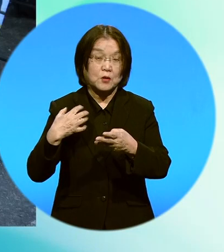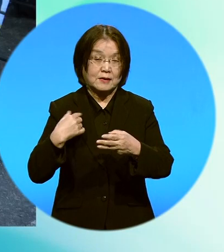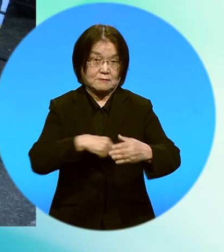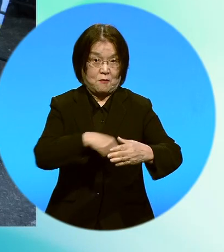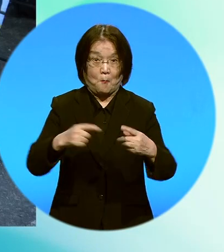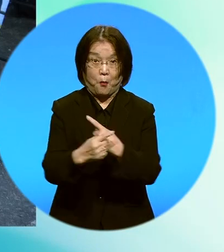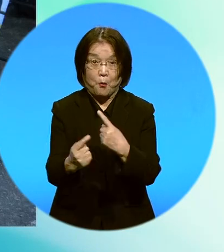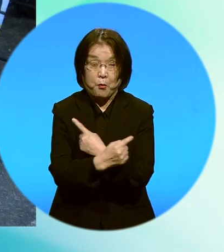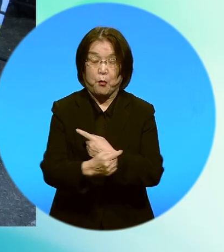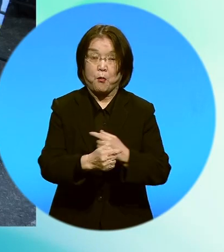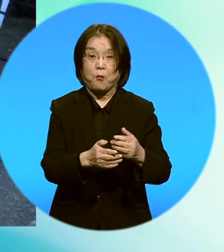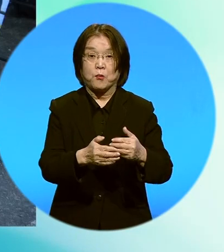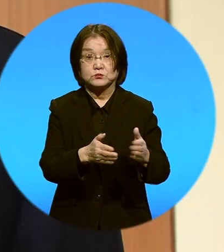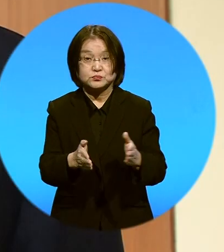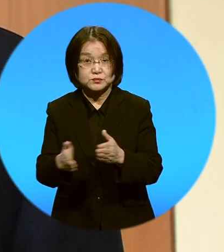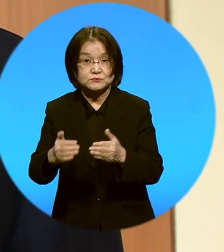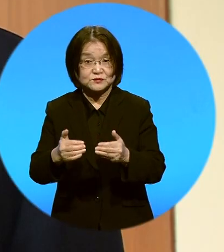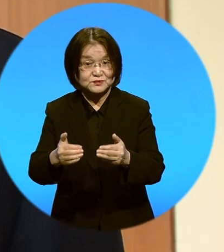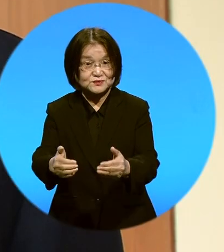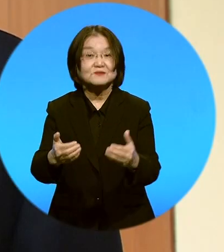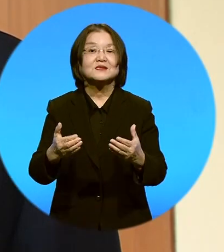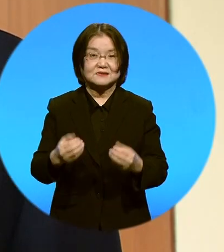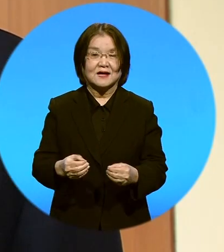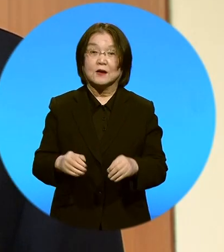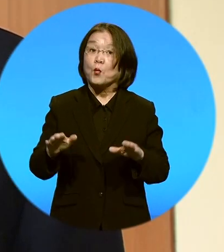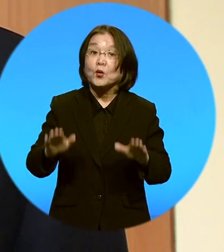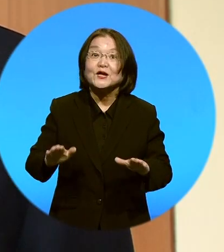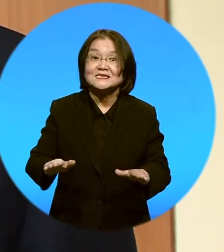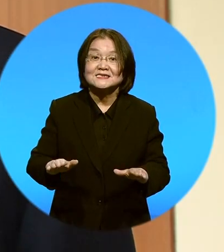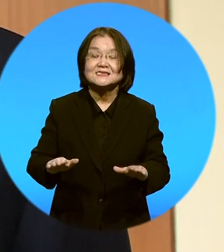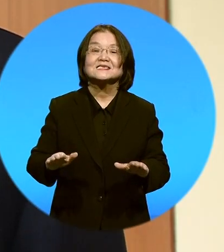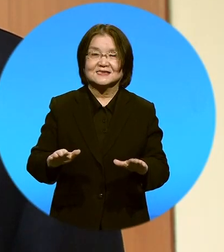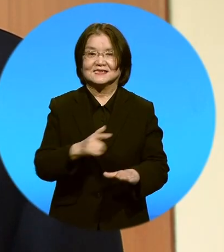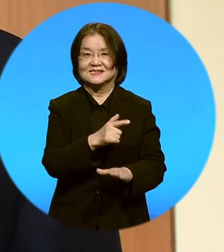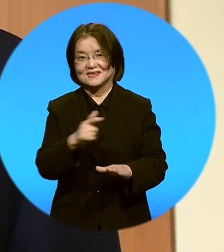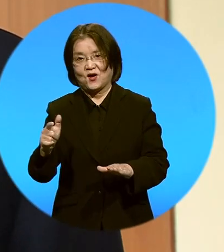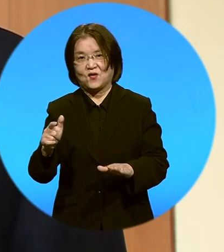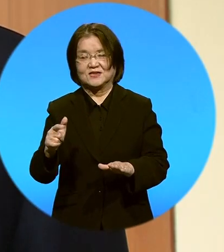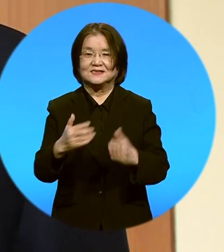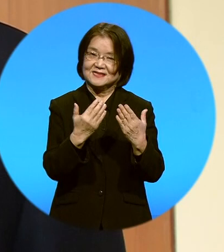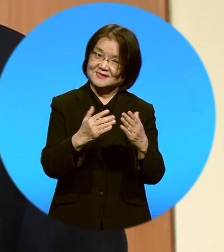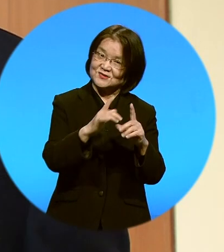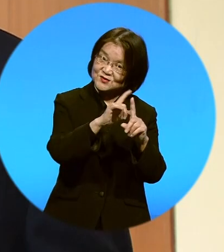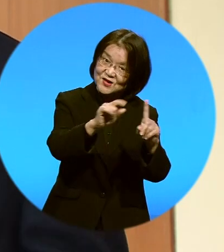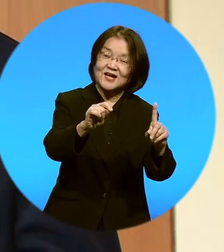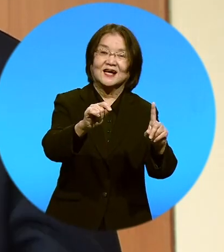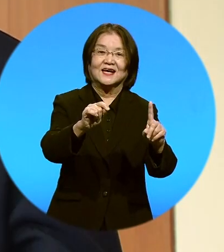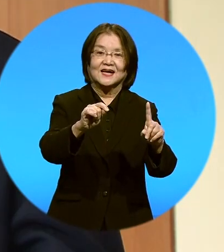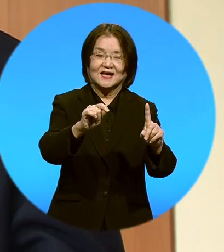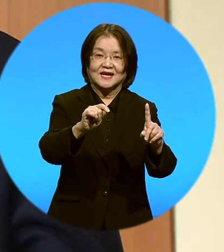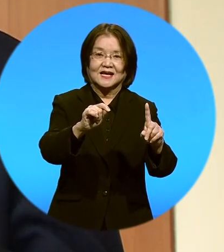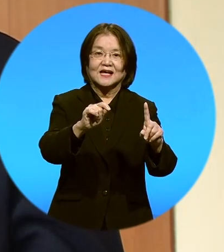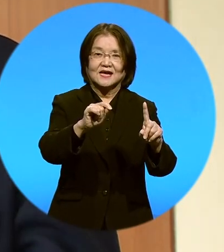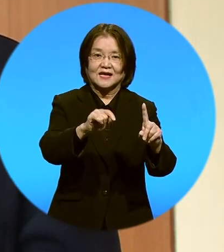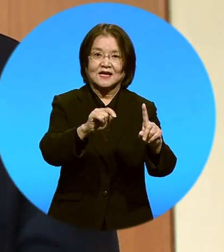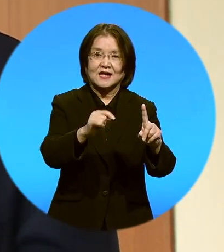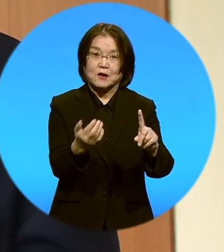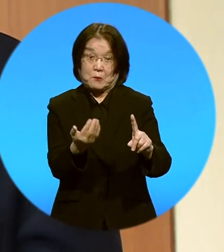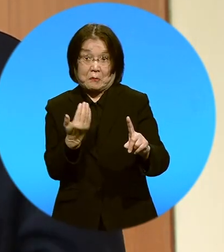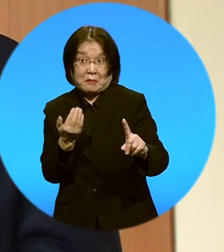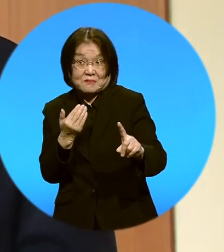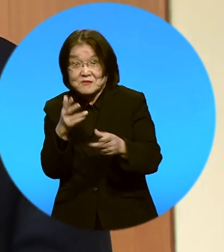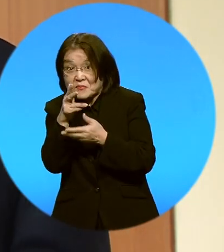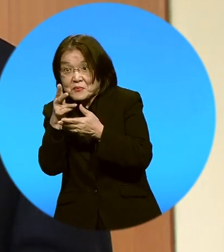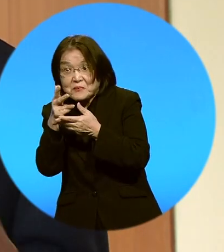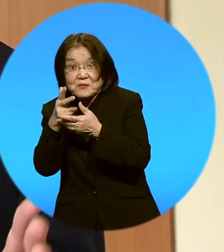準備を進めてきました。 今年はいろいろスタディーツアーとか それもパイロット版みたい